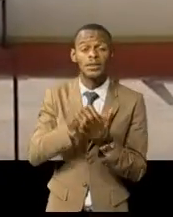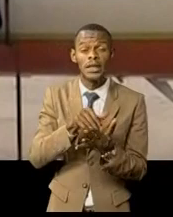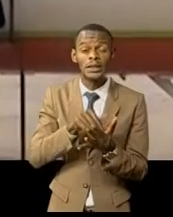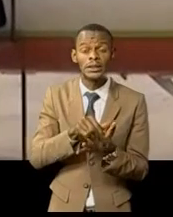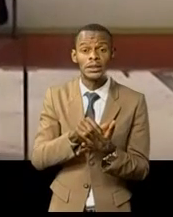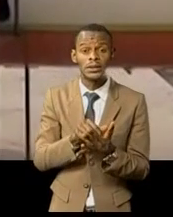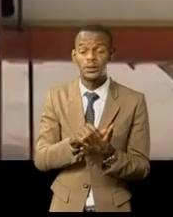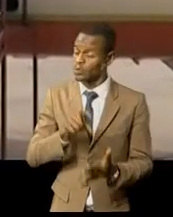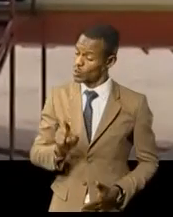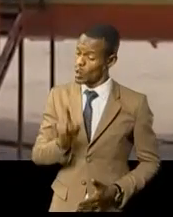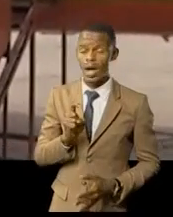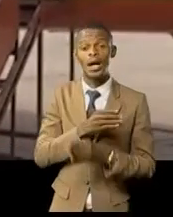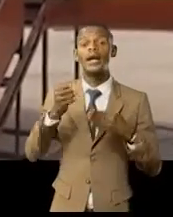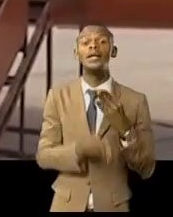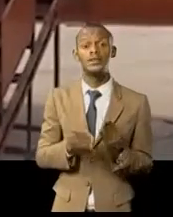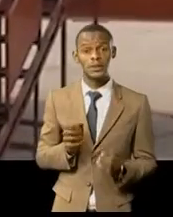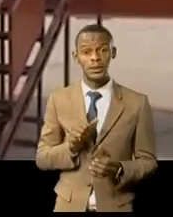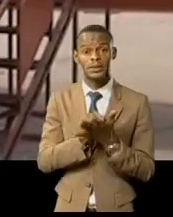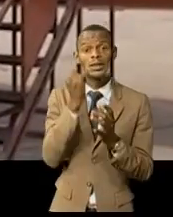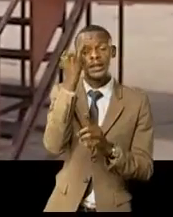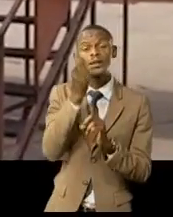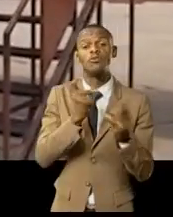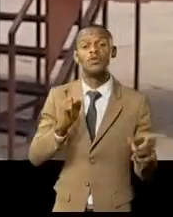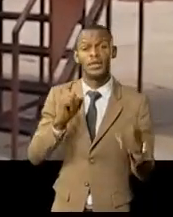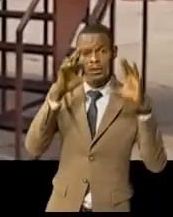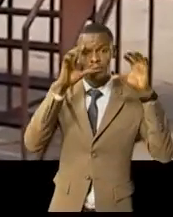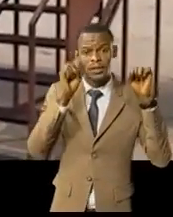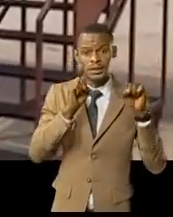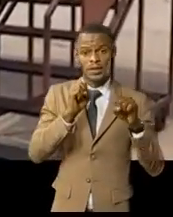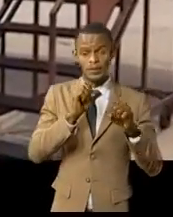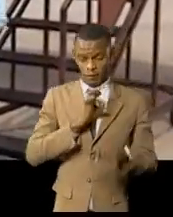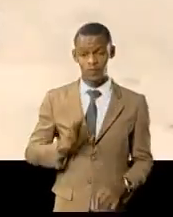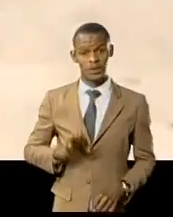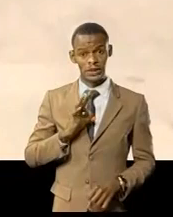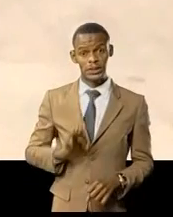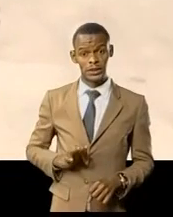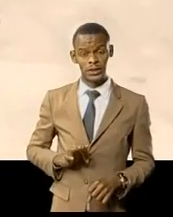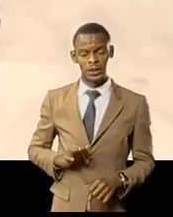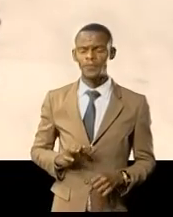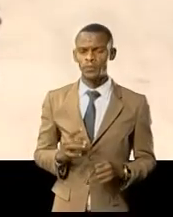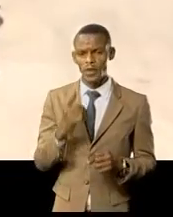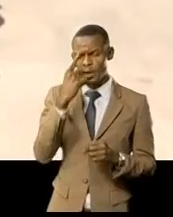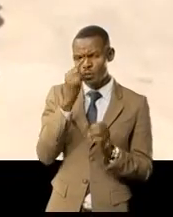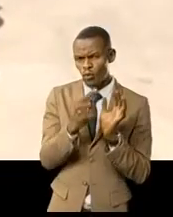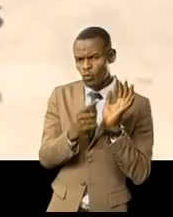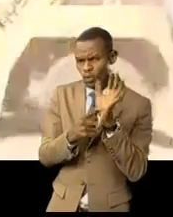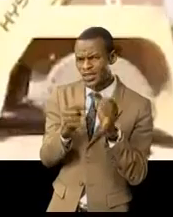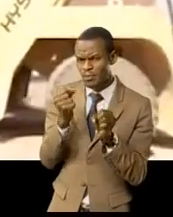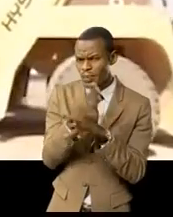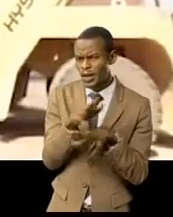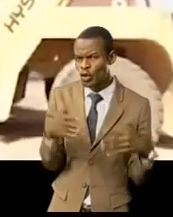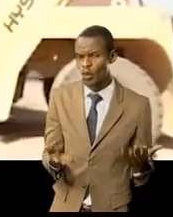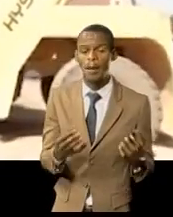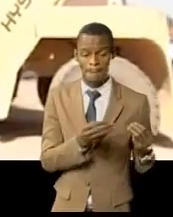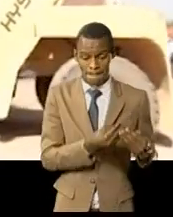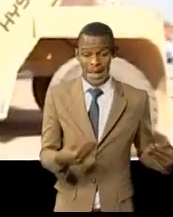l'État, Félix-Antoine Tshisekedi. Pour ce faire, une forte délégation du Collège des conseillers du président de la République